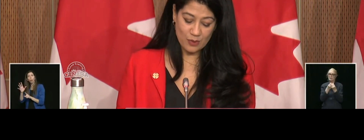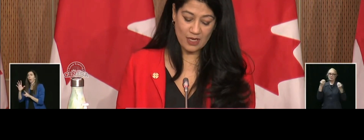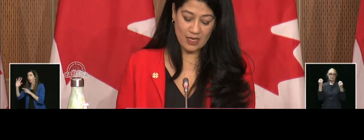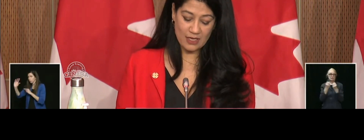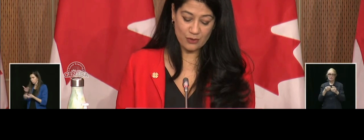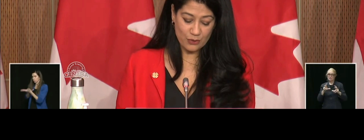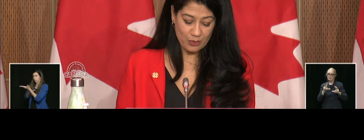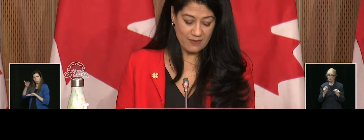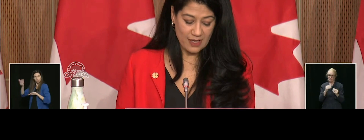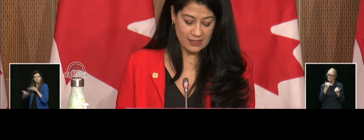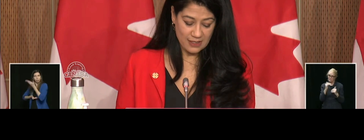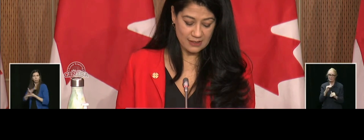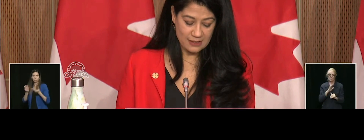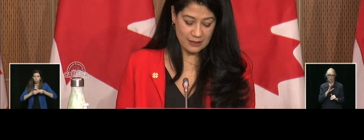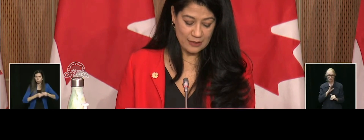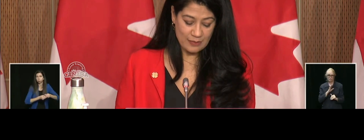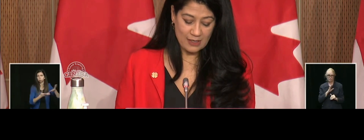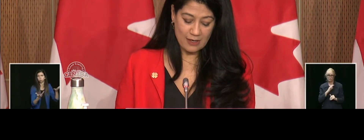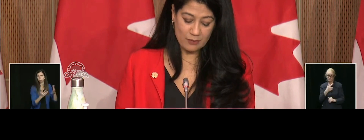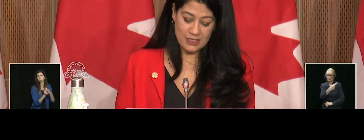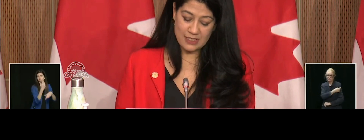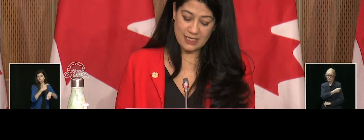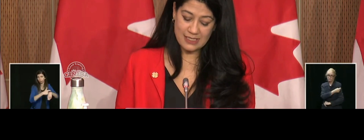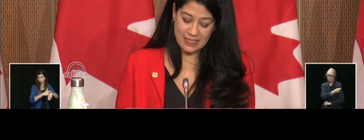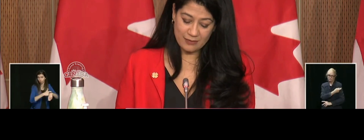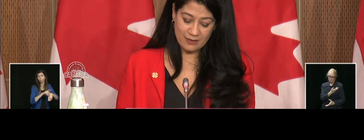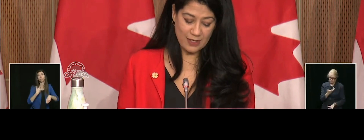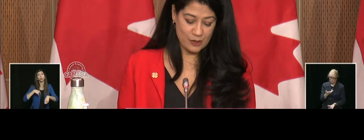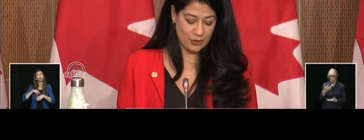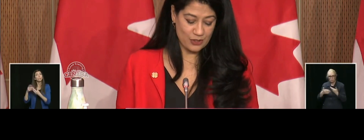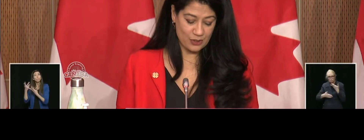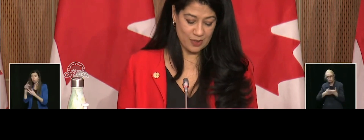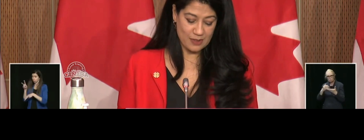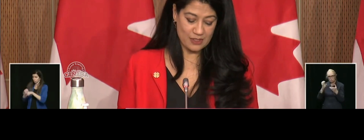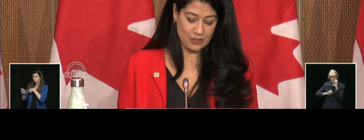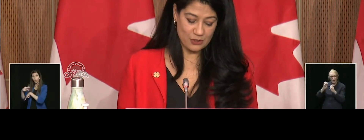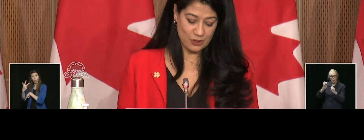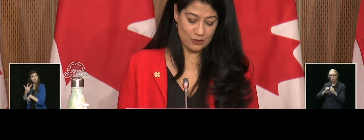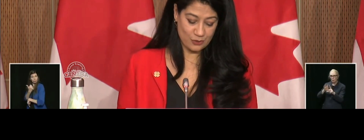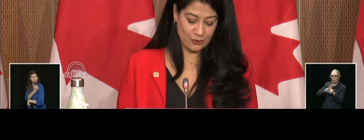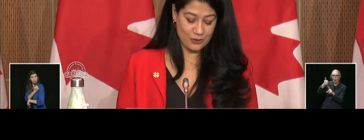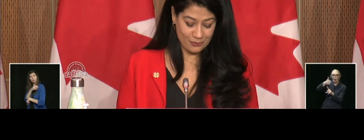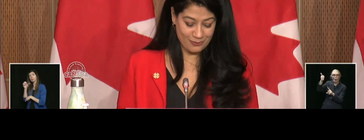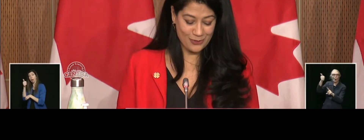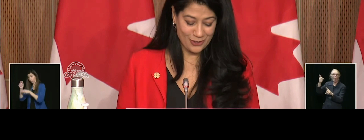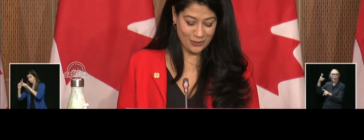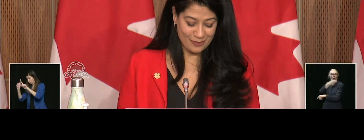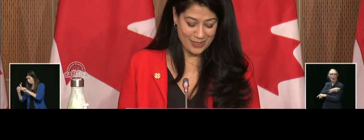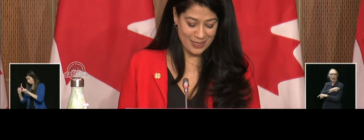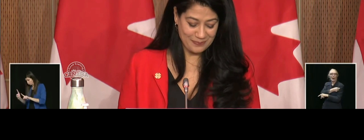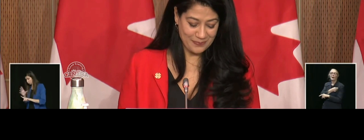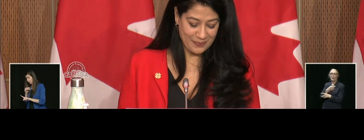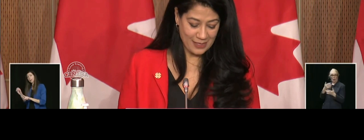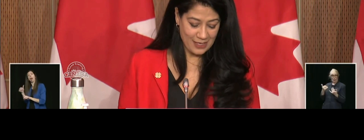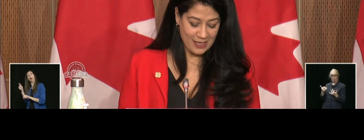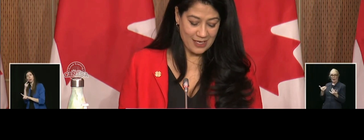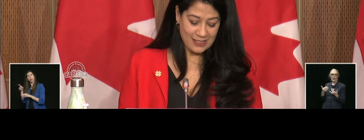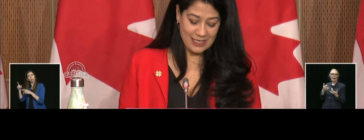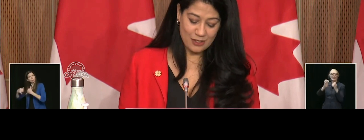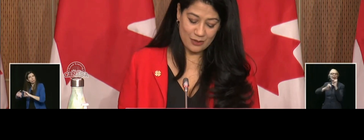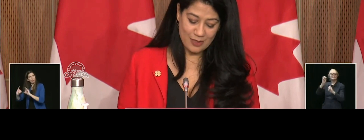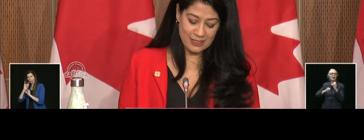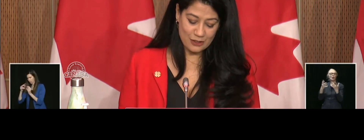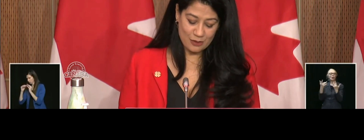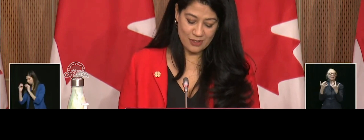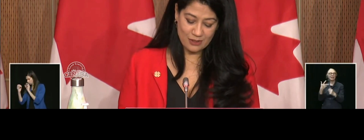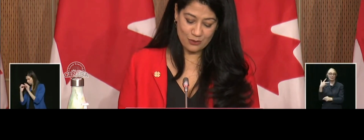also reviewing another three vaccines, and the government has signed seven advance purchase agreements to secure supply.